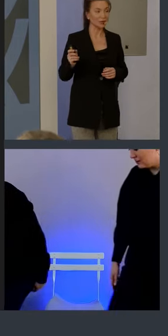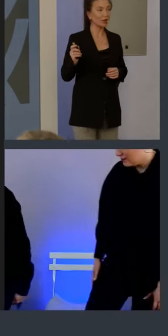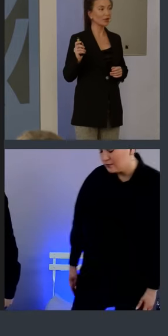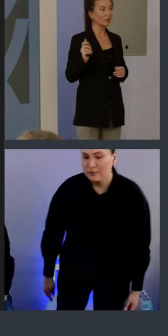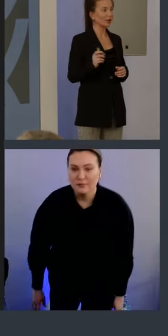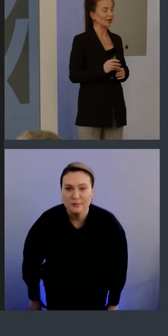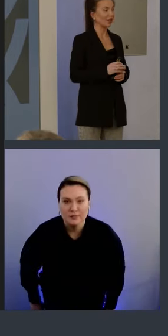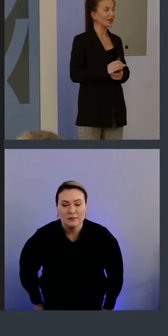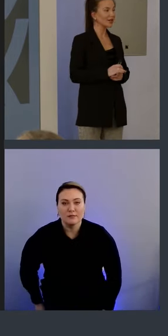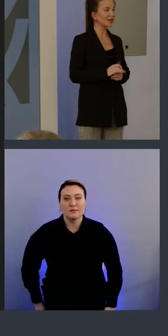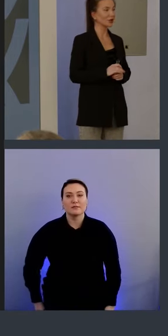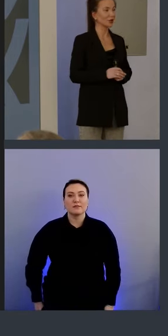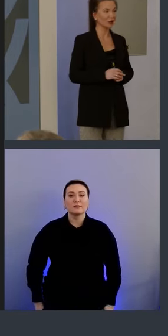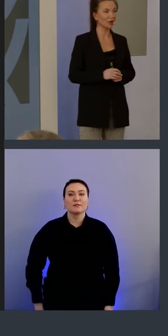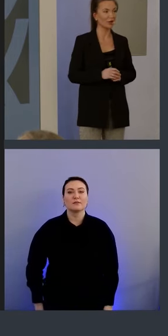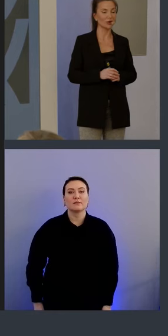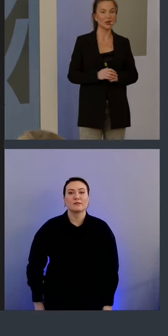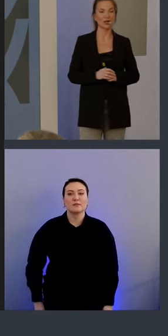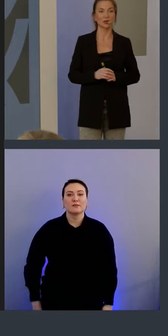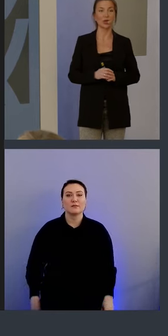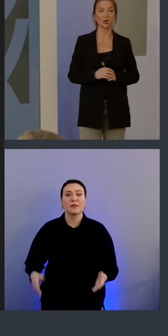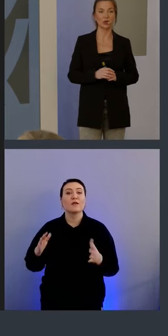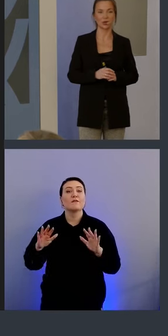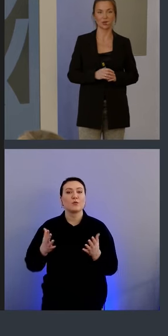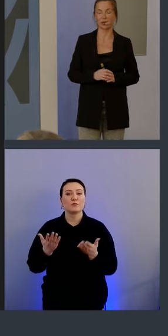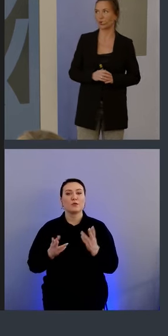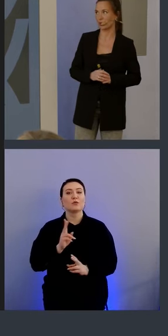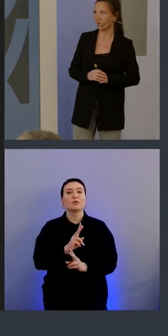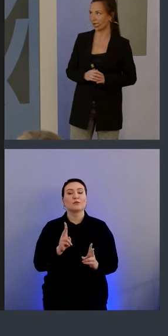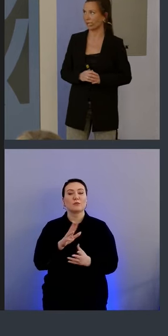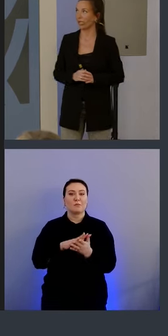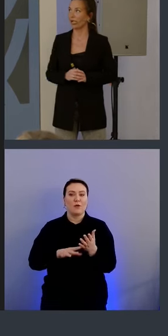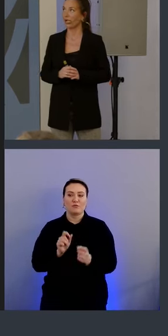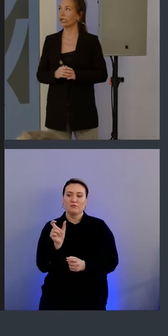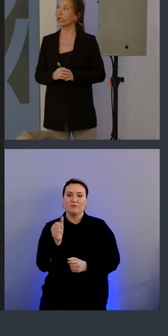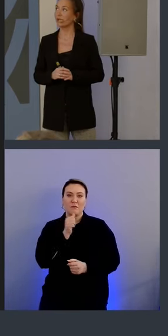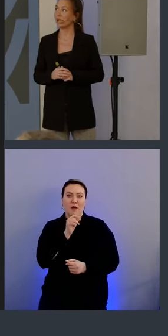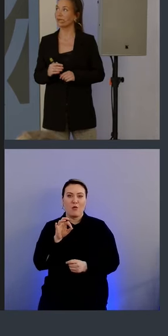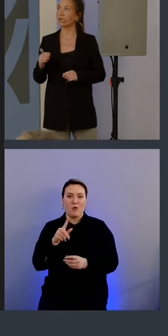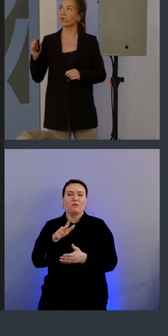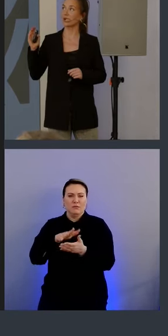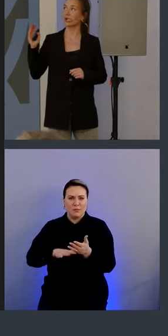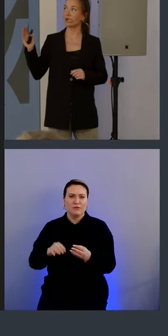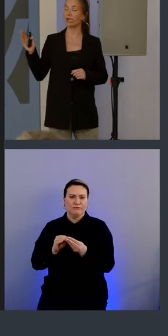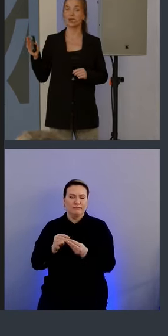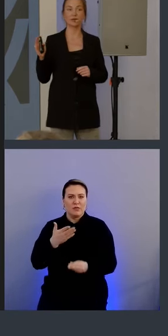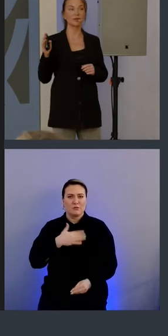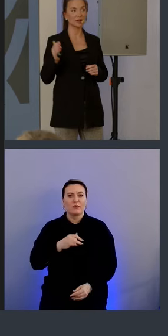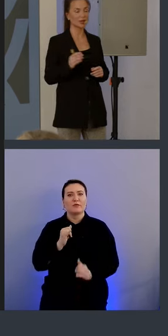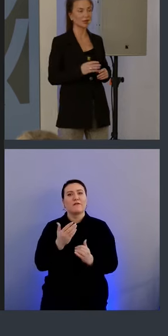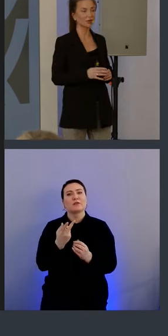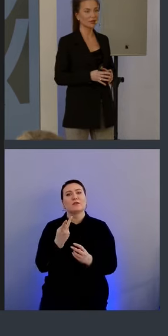Так, ну и все-таки, если кто-то хочет продолжить работу с паролем, то тогда для вас